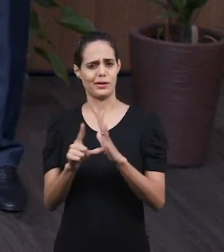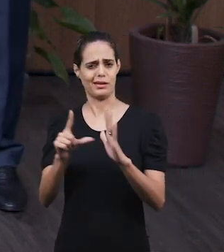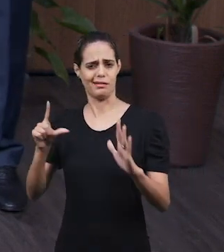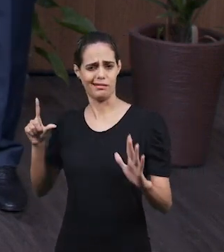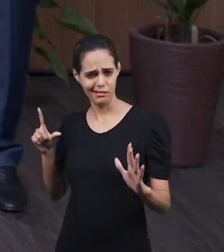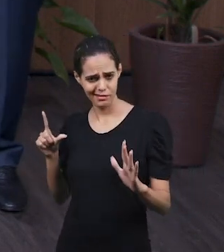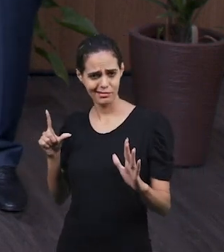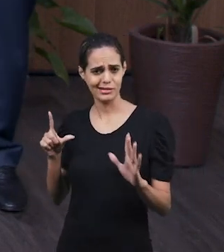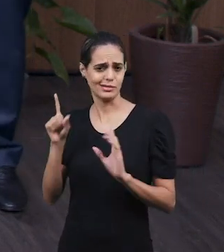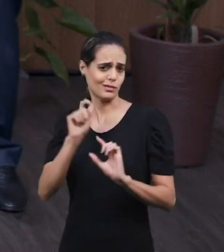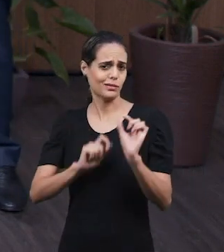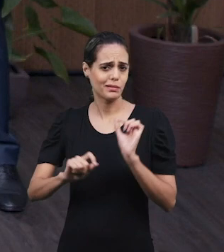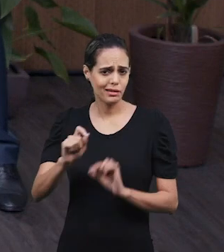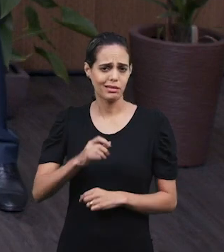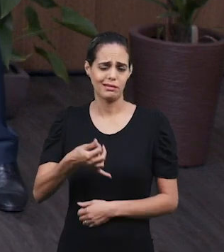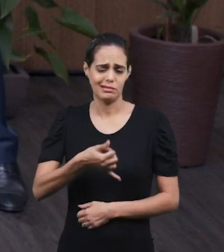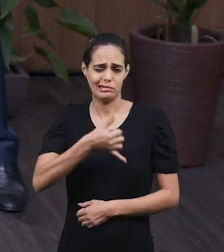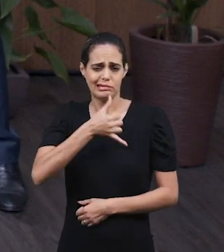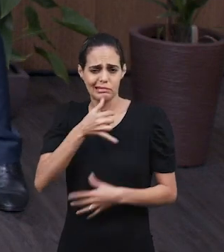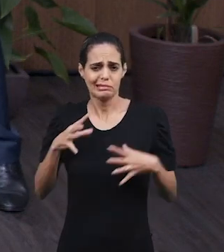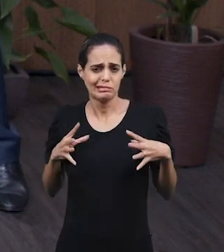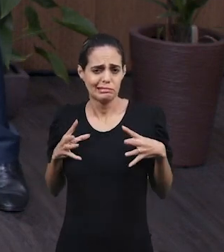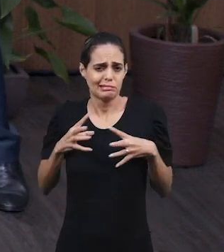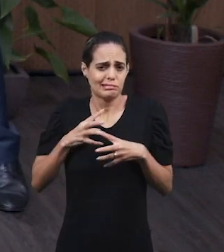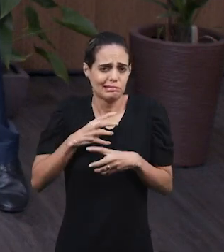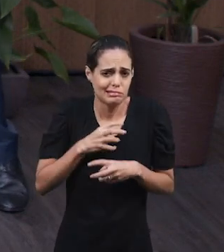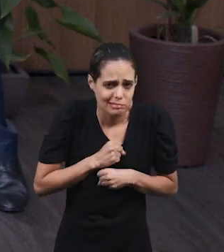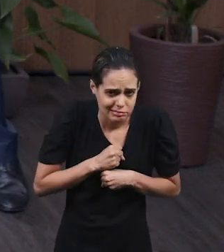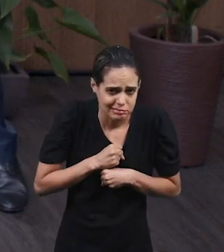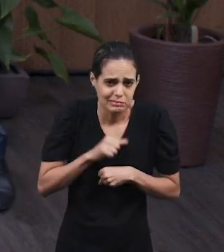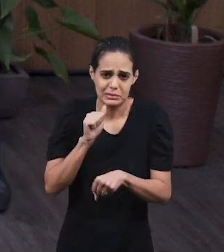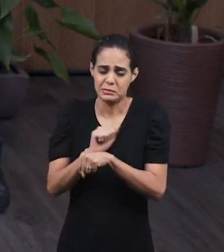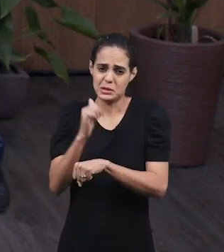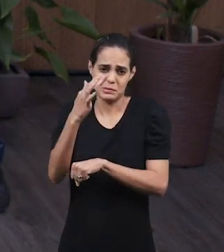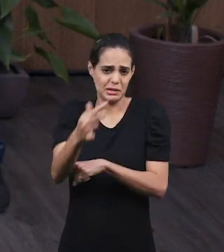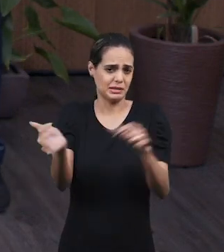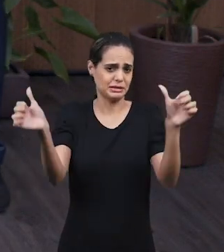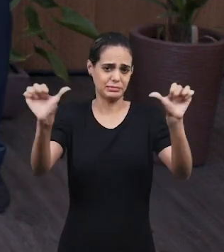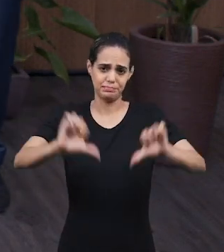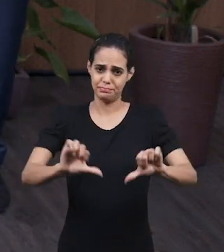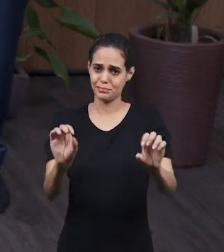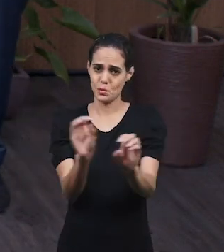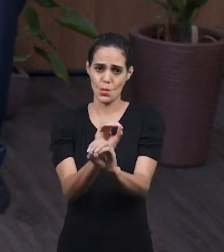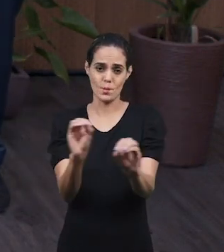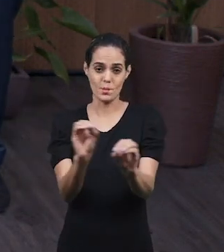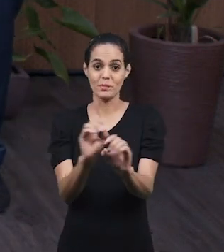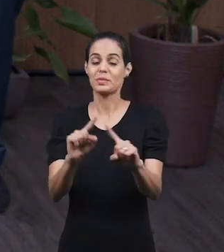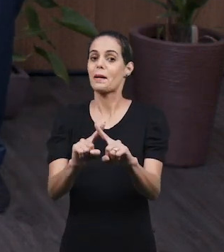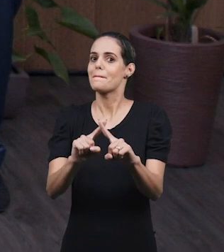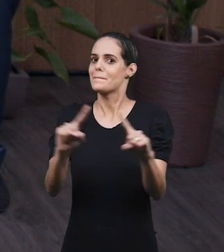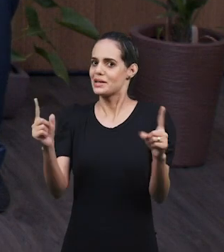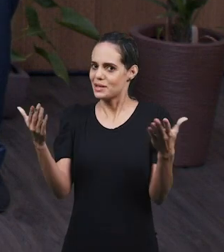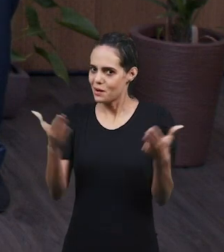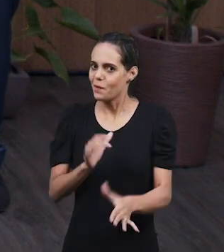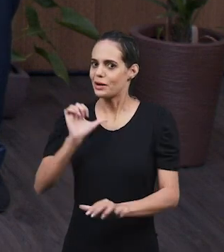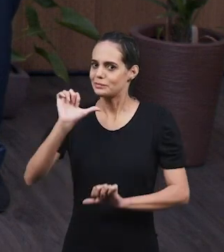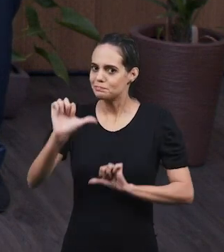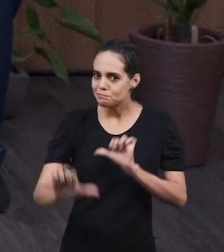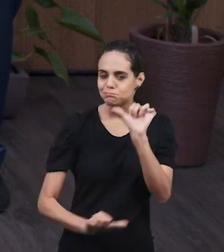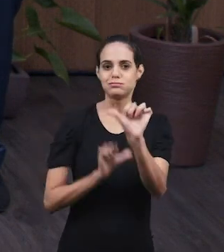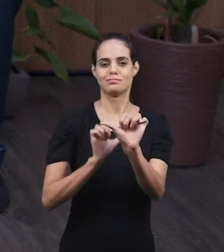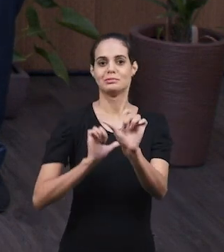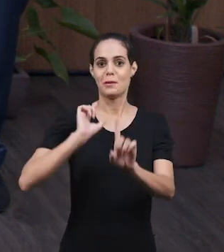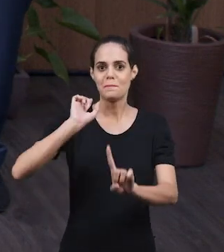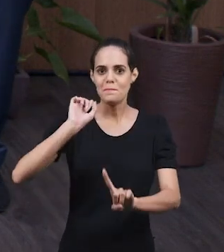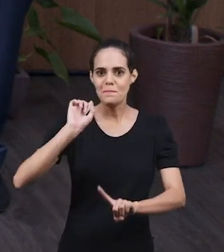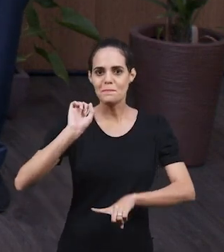C'était le manque de joie, la frustration, la tristesse, le désespoir. Mais maintenant, tout allait